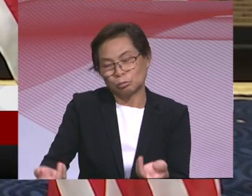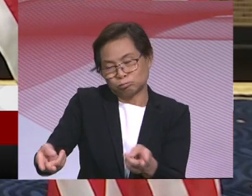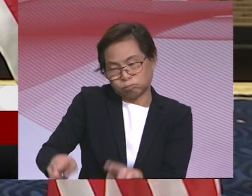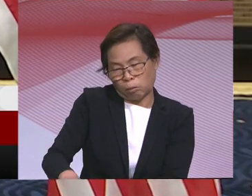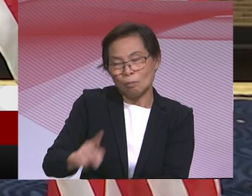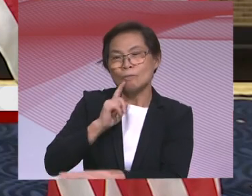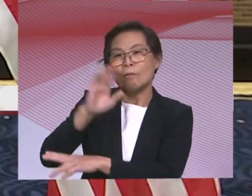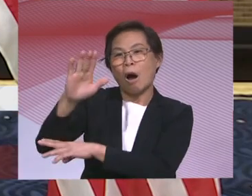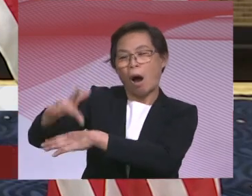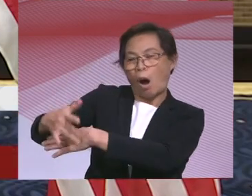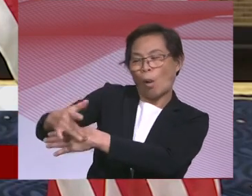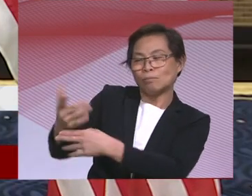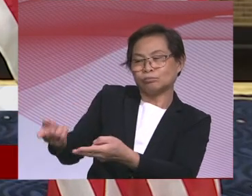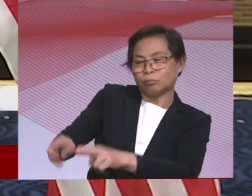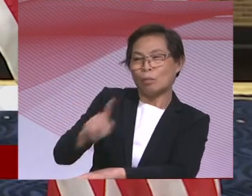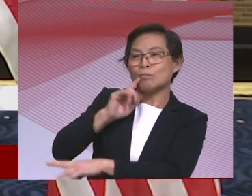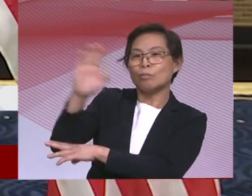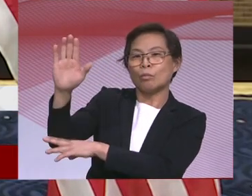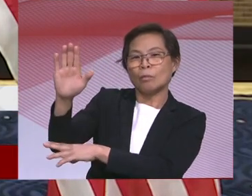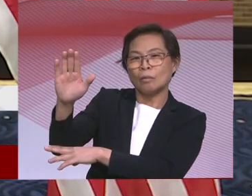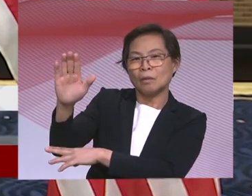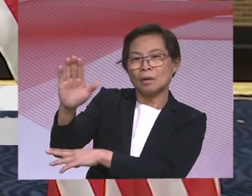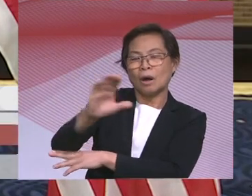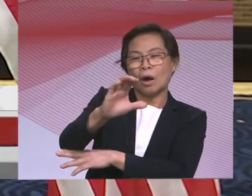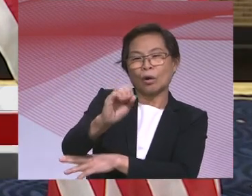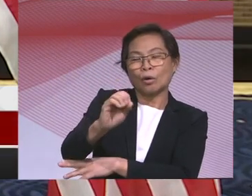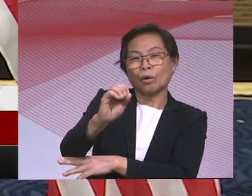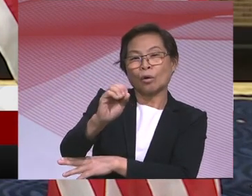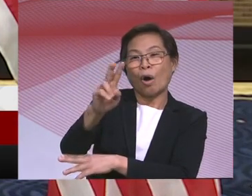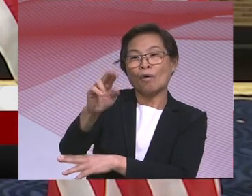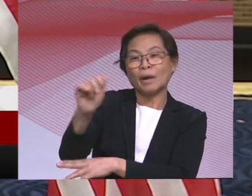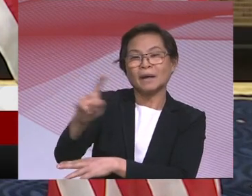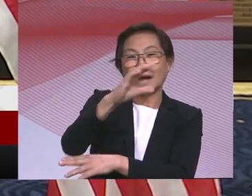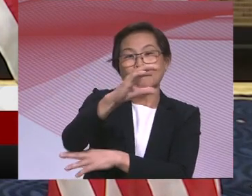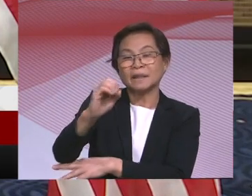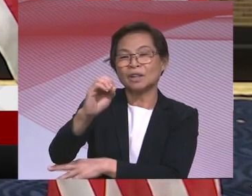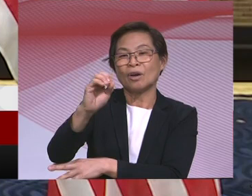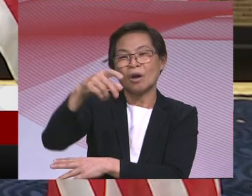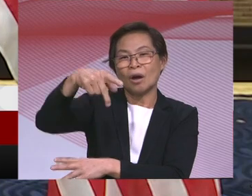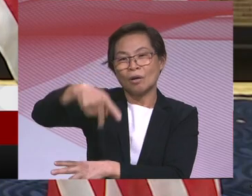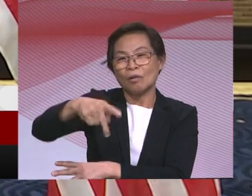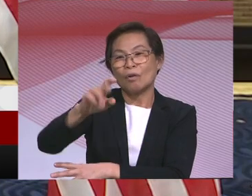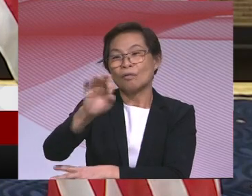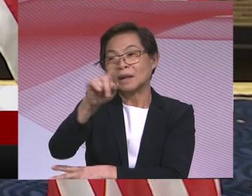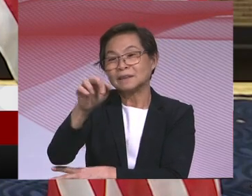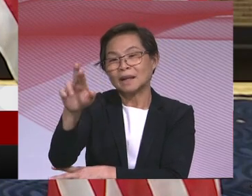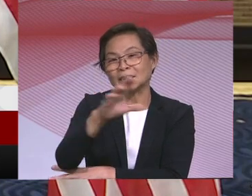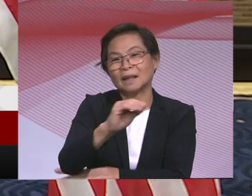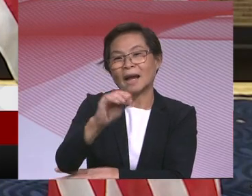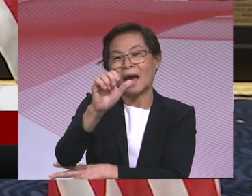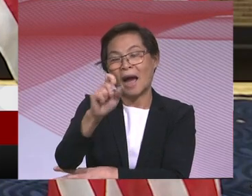menandatangani Perjanjian awal dengan facial Little comets sketchshe dan astrazeneca